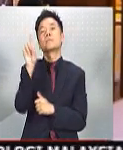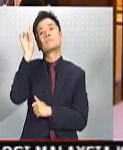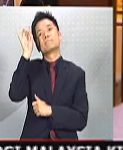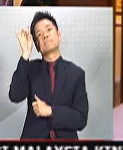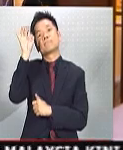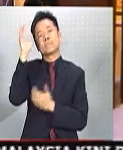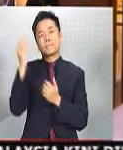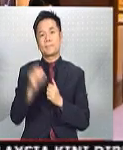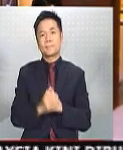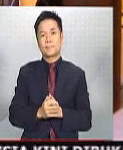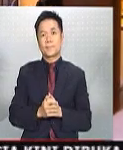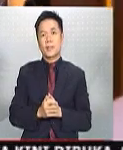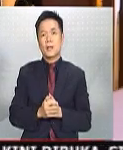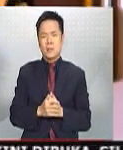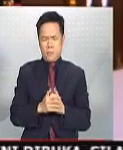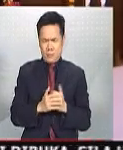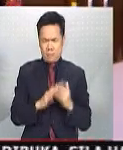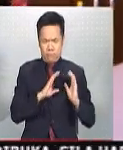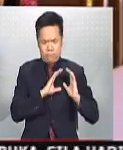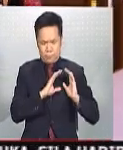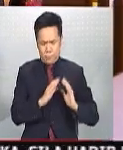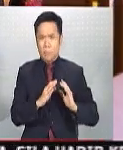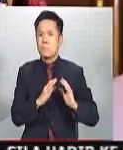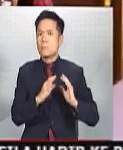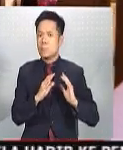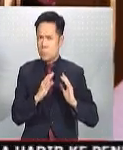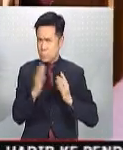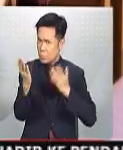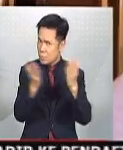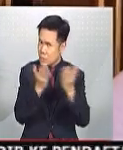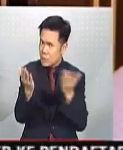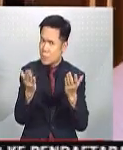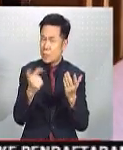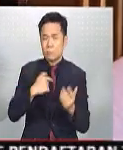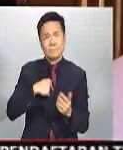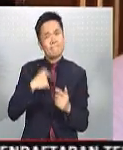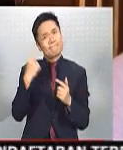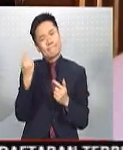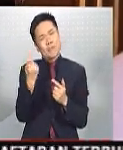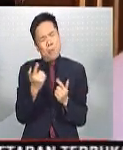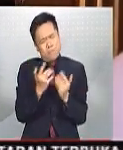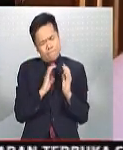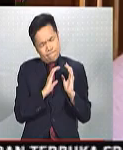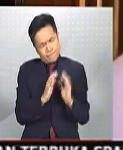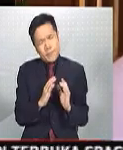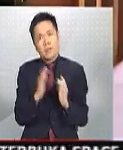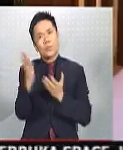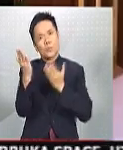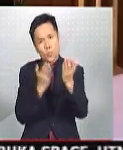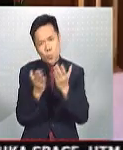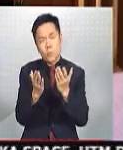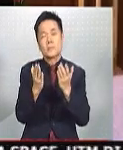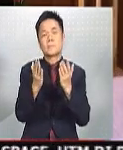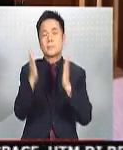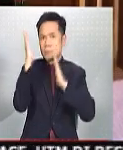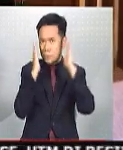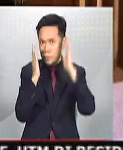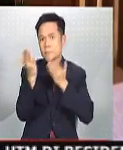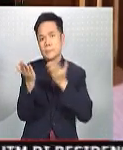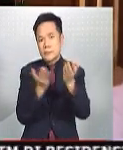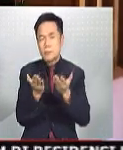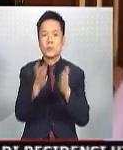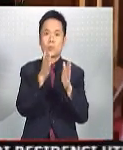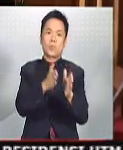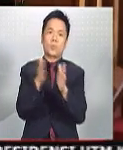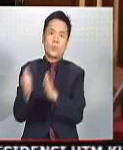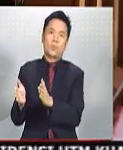Berhasrat untuk berkhidmat. I just want to serve. serve the country and serve the people.